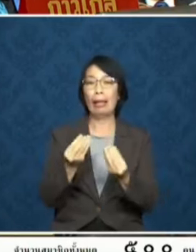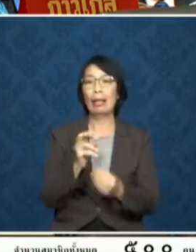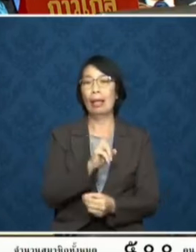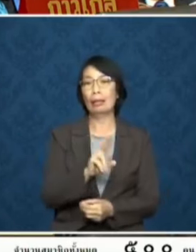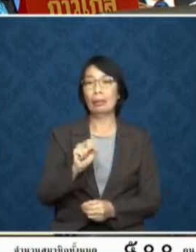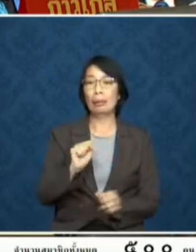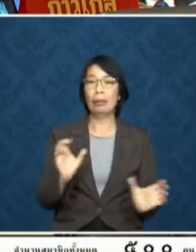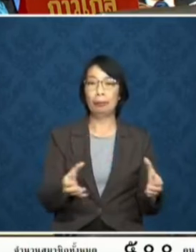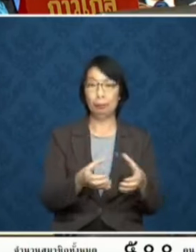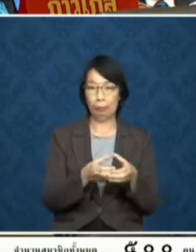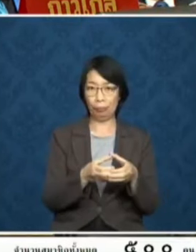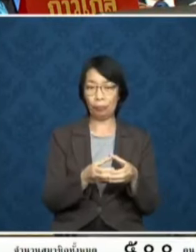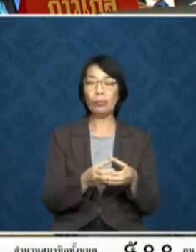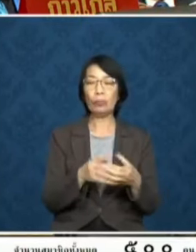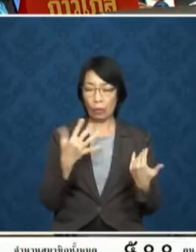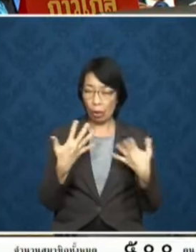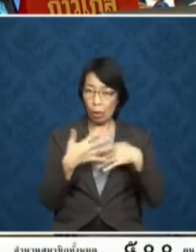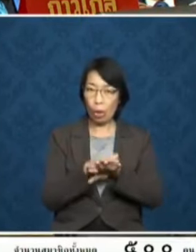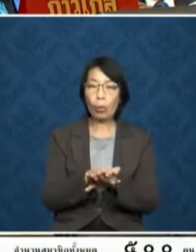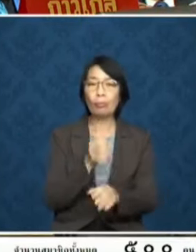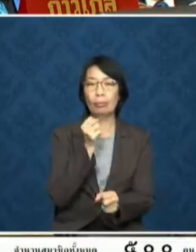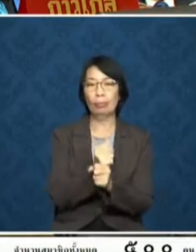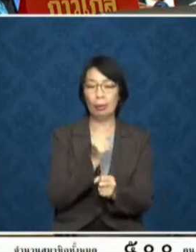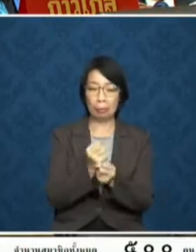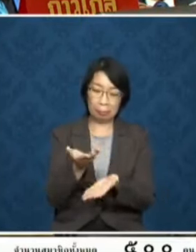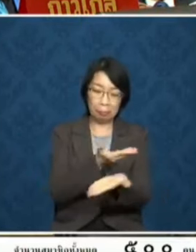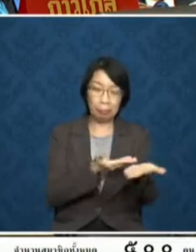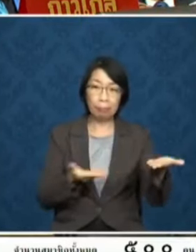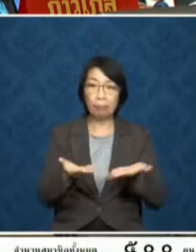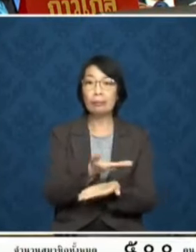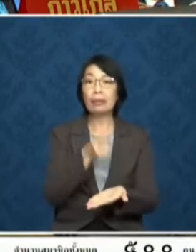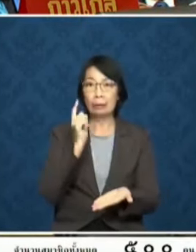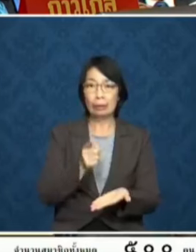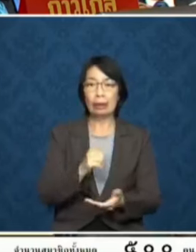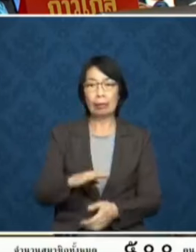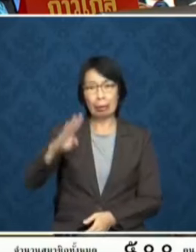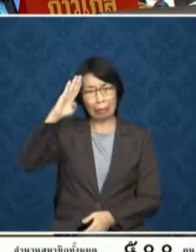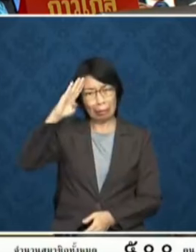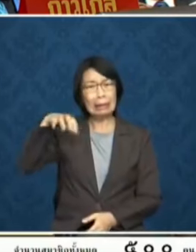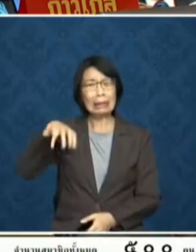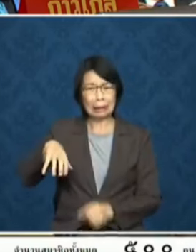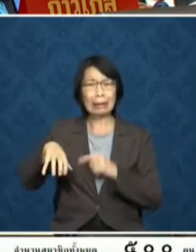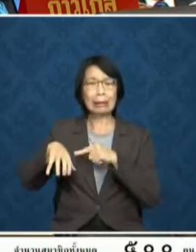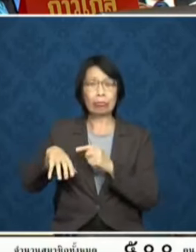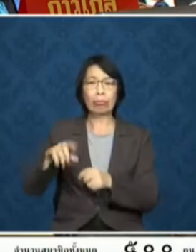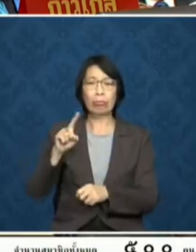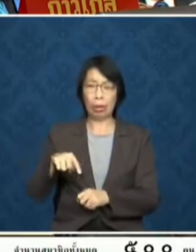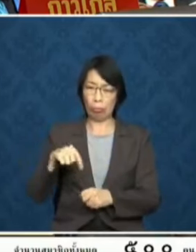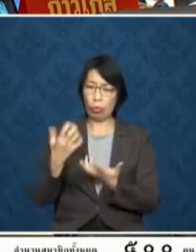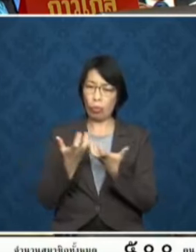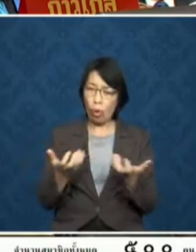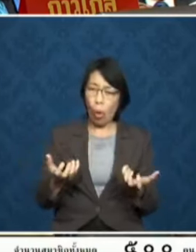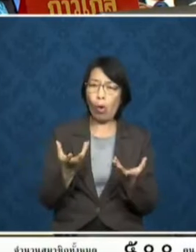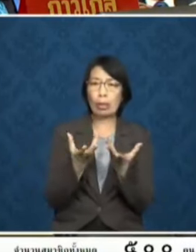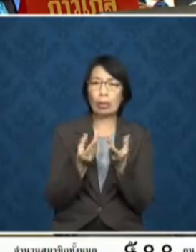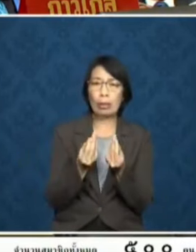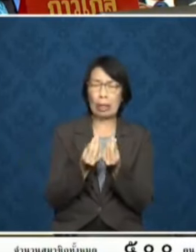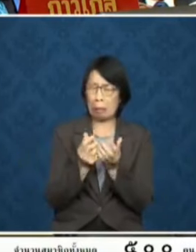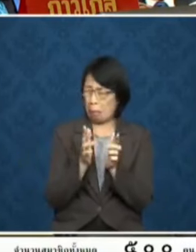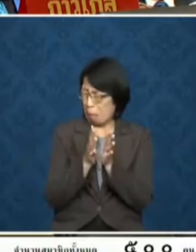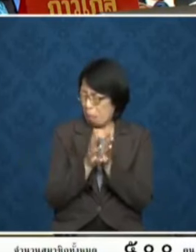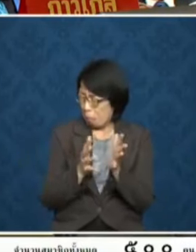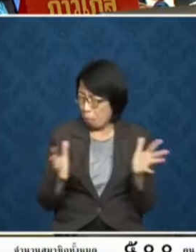ฎรได้ร่วมกันพิจารณากันจริงๆเสียทีค่ะว่ากองทัพมีความจำเป็นต้องครอบครองที่ดินจำนวนมหา